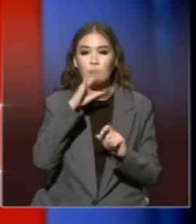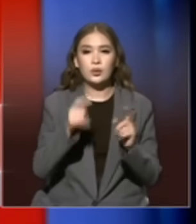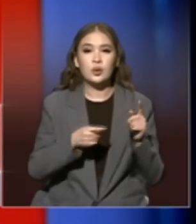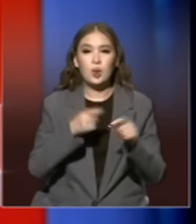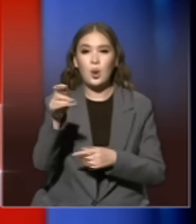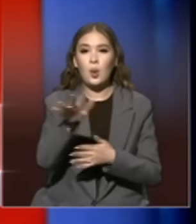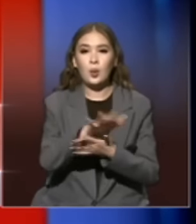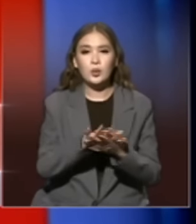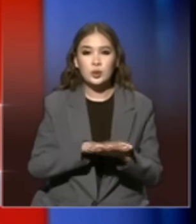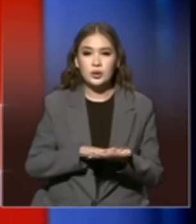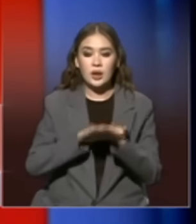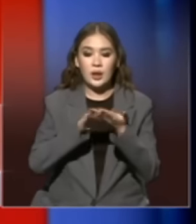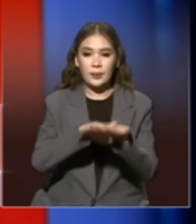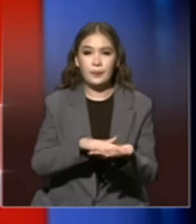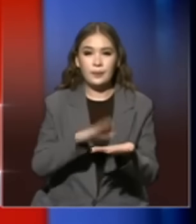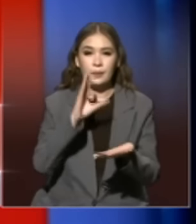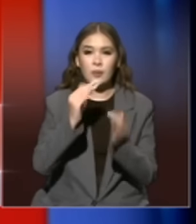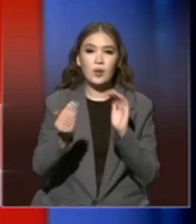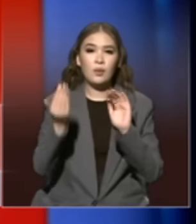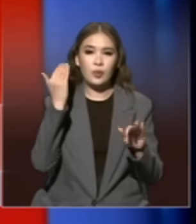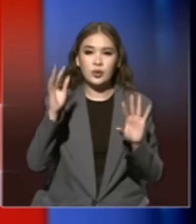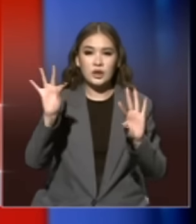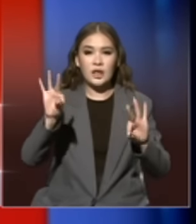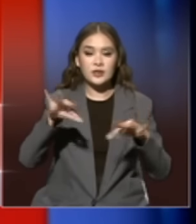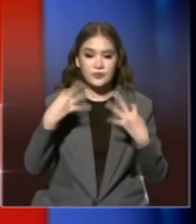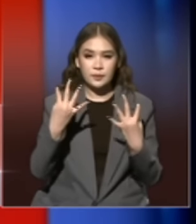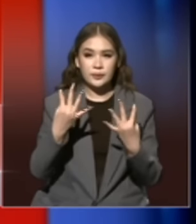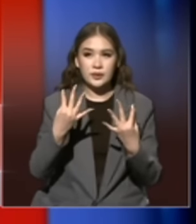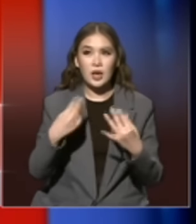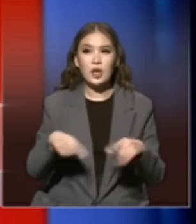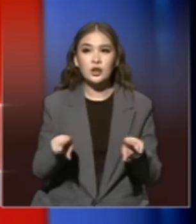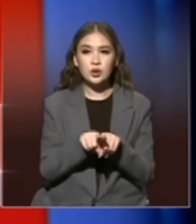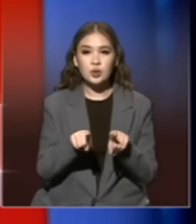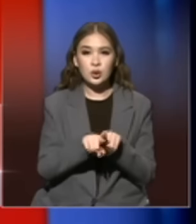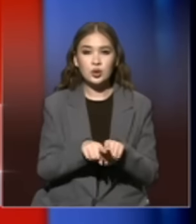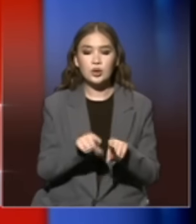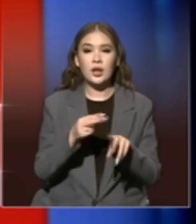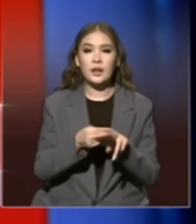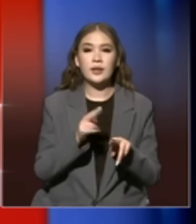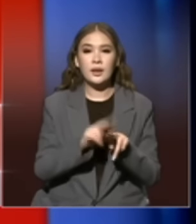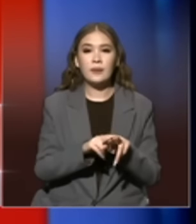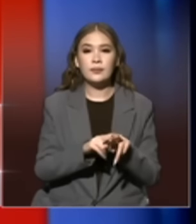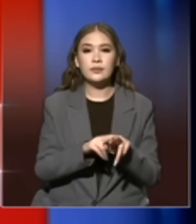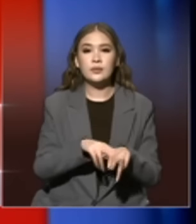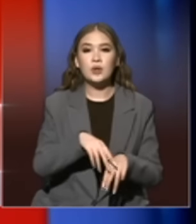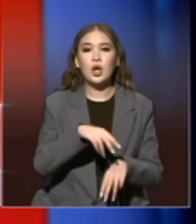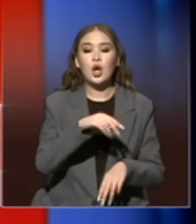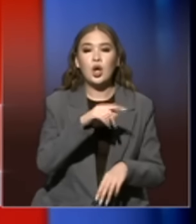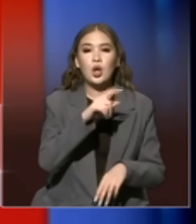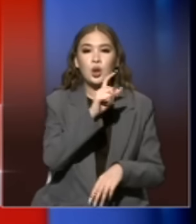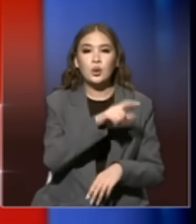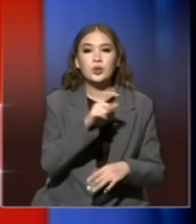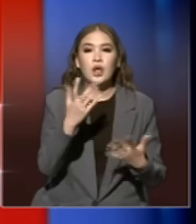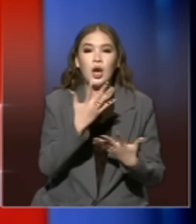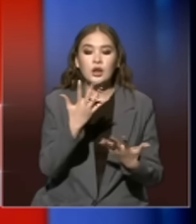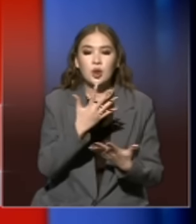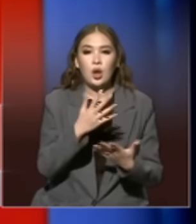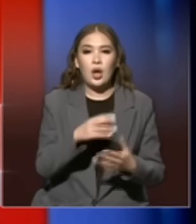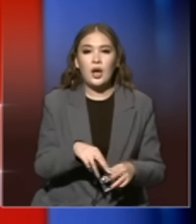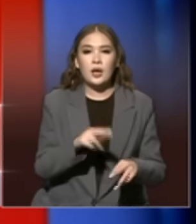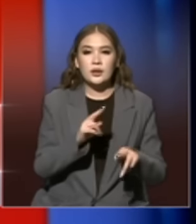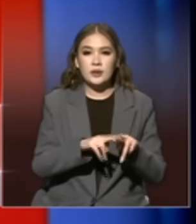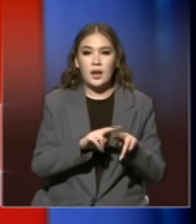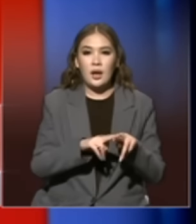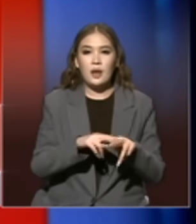өтініш. Жаңағы шартты мерзімнен бұрын босатуға. Ол кезде де жаңағы жәбірленушінің пікірі ескеріледі. Кешірім беру жағы, не